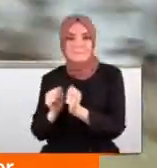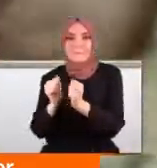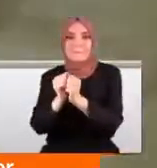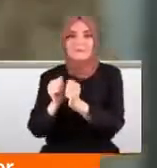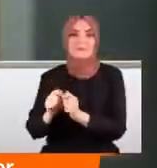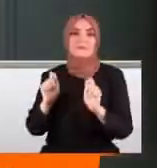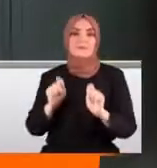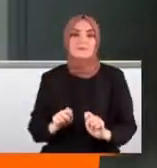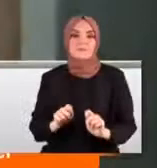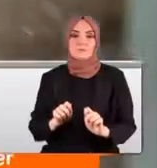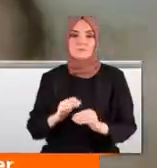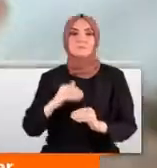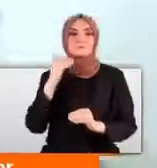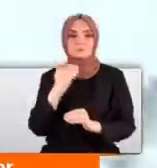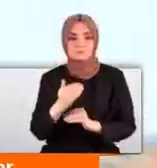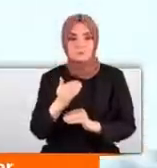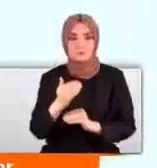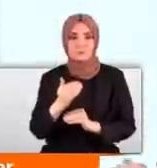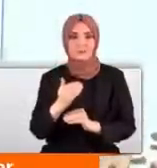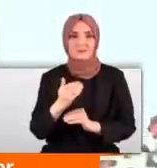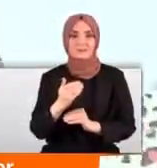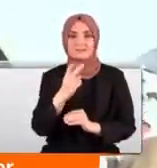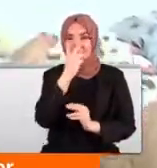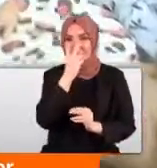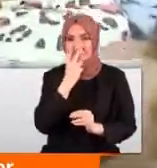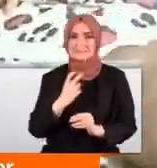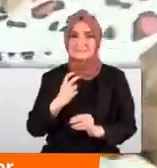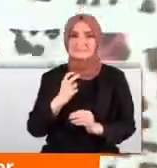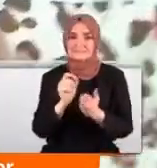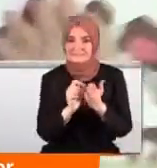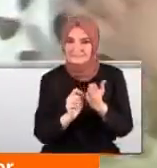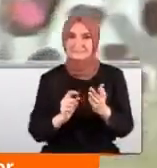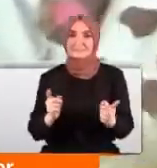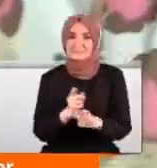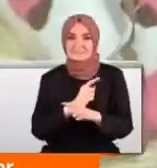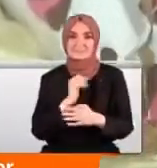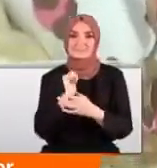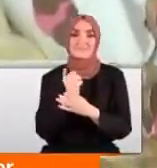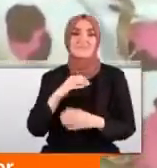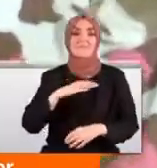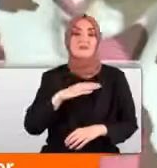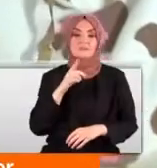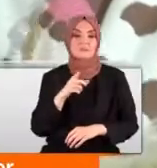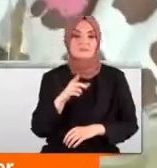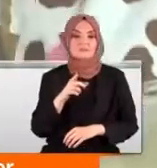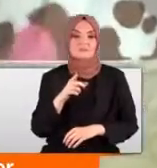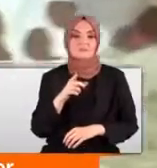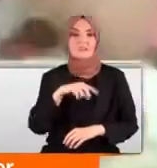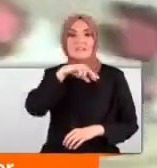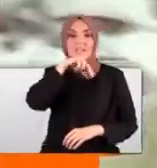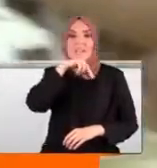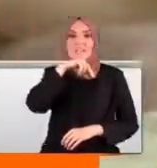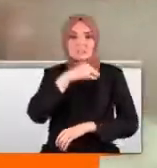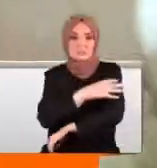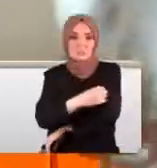satışları. Ondan sonra ilmek ilmek işleniyor resmen. Bunlar keçi postları. Keçi postları boyanıyor